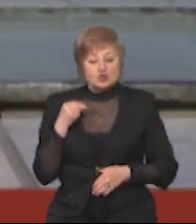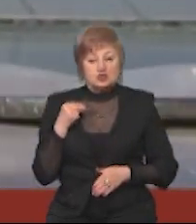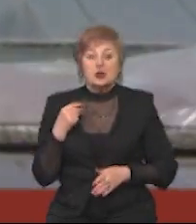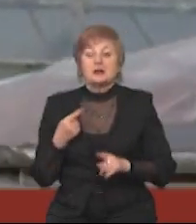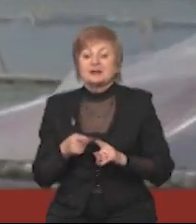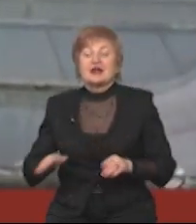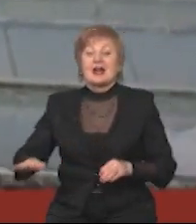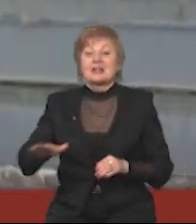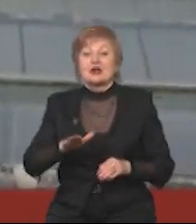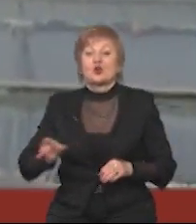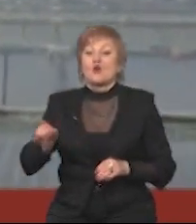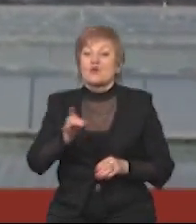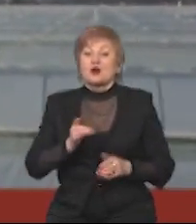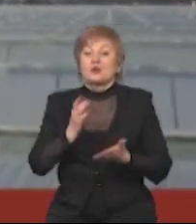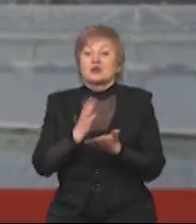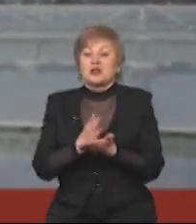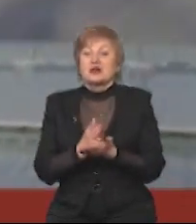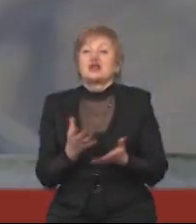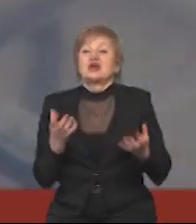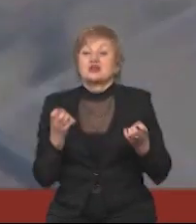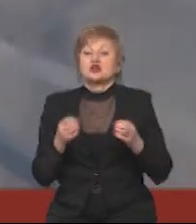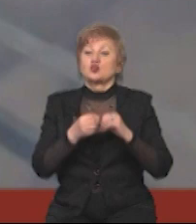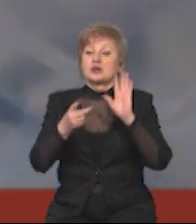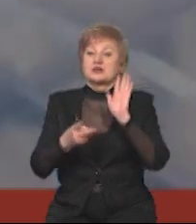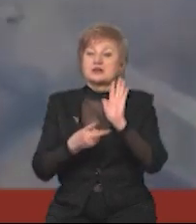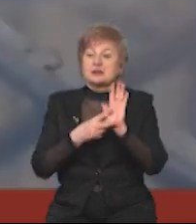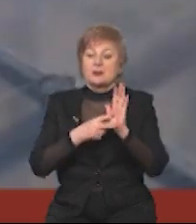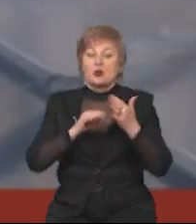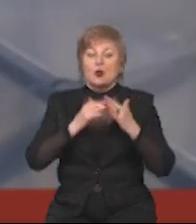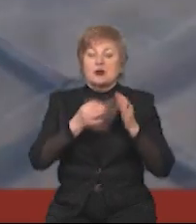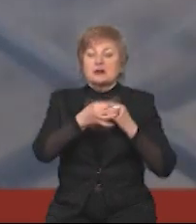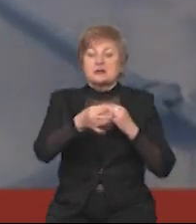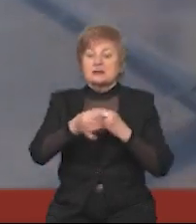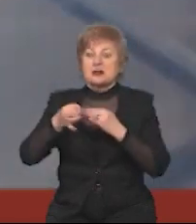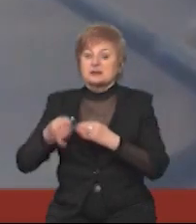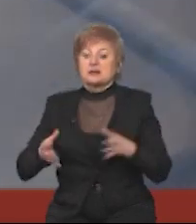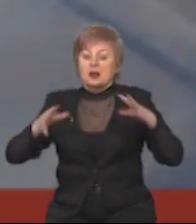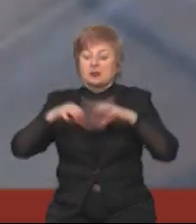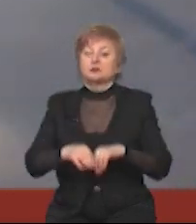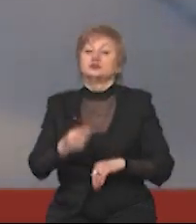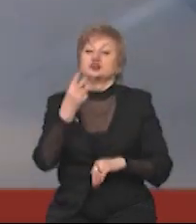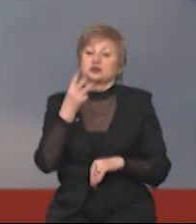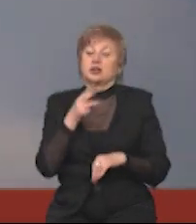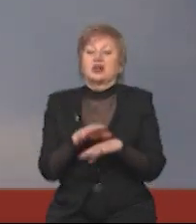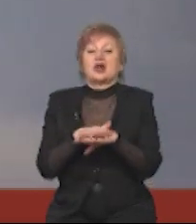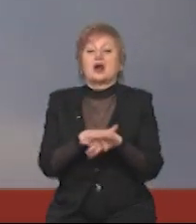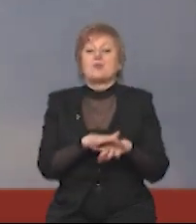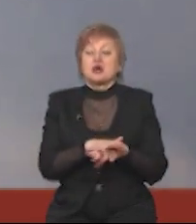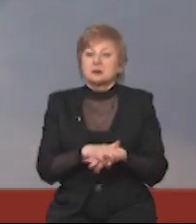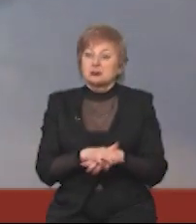На території району розташовано ще 17 населених пунктів, утворено 3 об'єднані територіальні